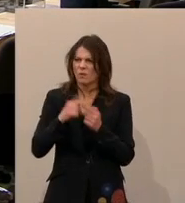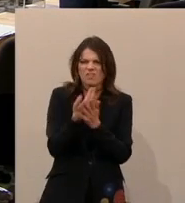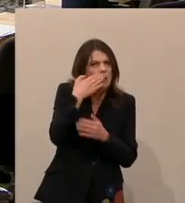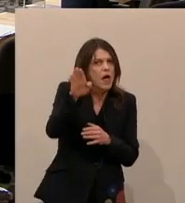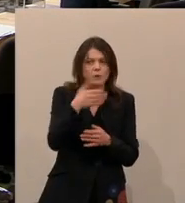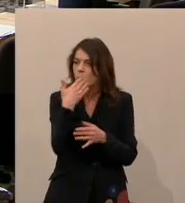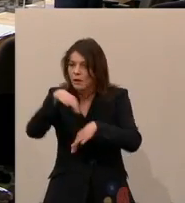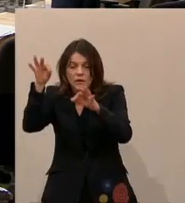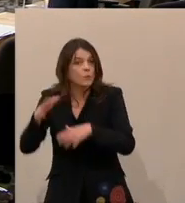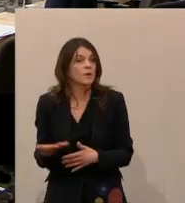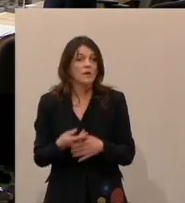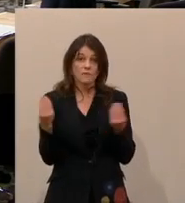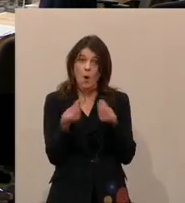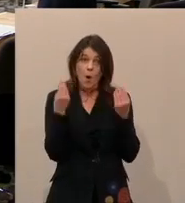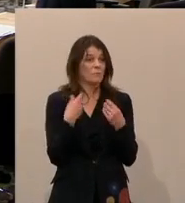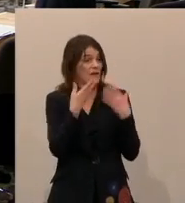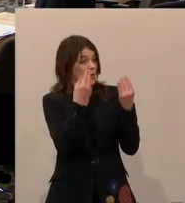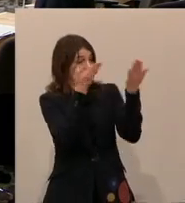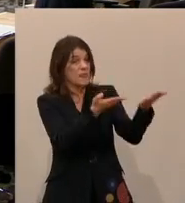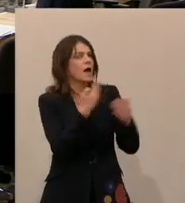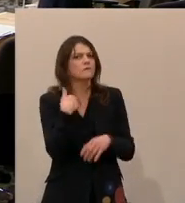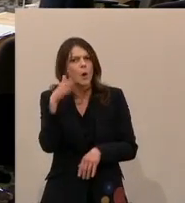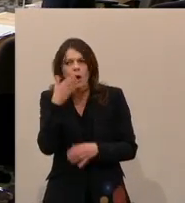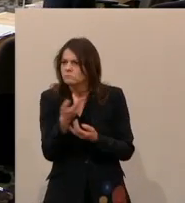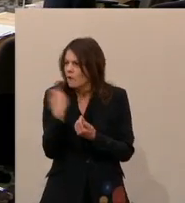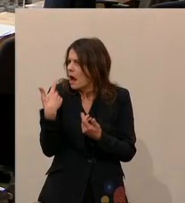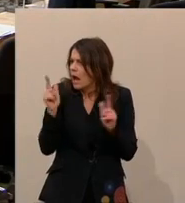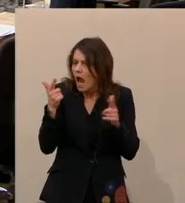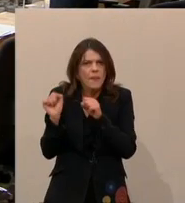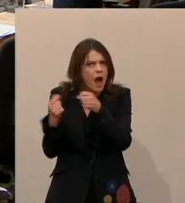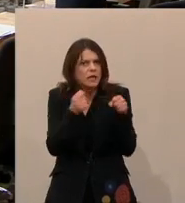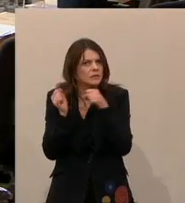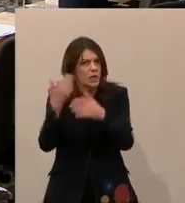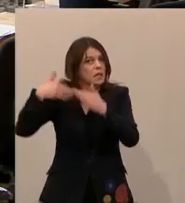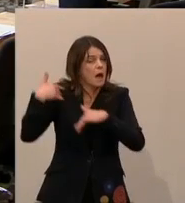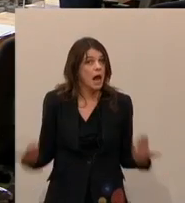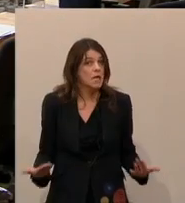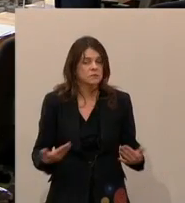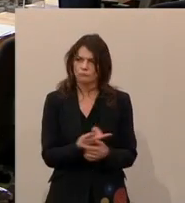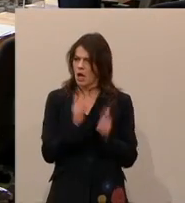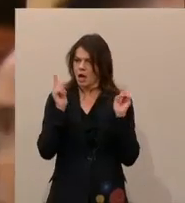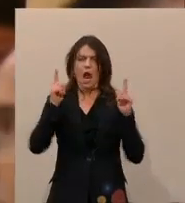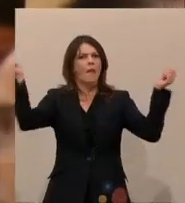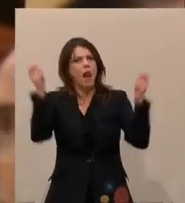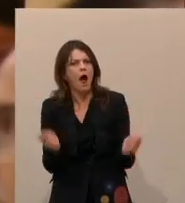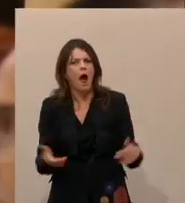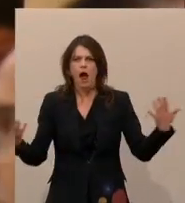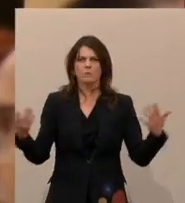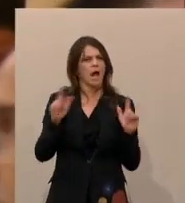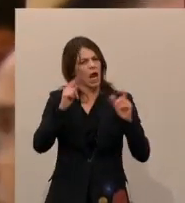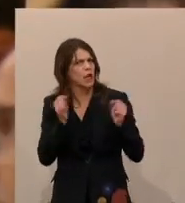Neonazis geortet. Denn ich habe von Ihnen keinerlei Aktivität in diese Richtung festgestellt. Kein Alarm,